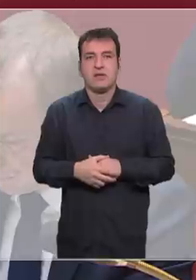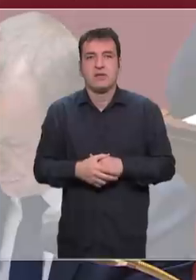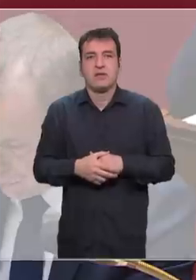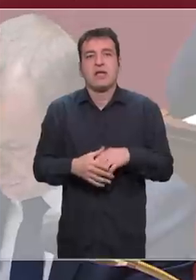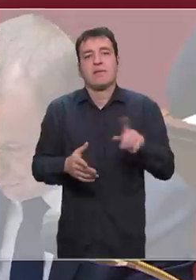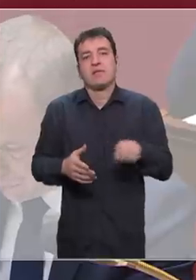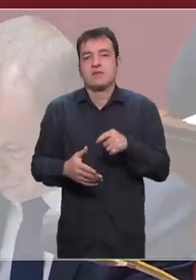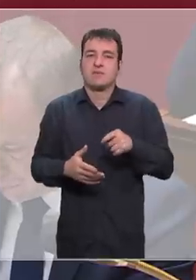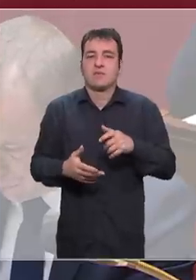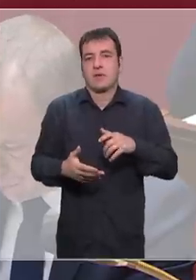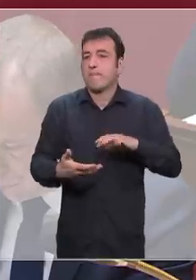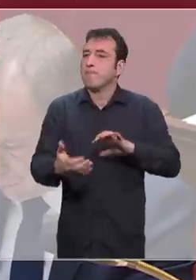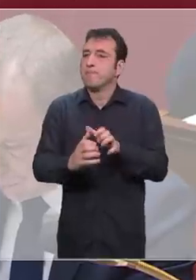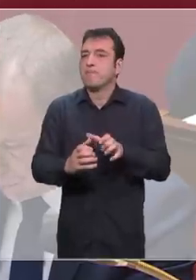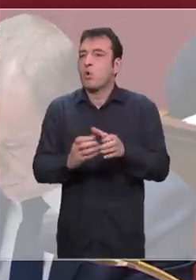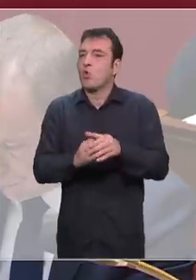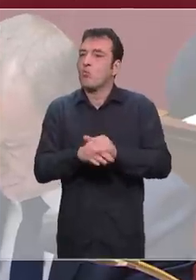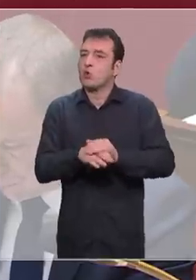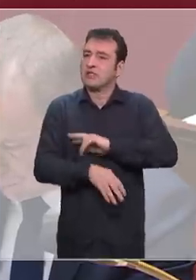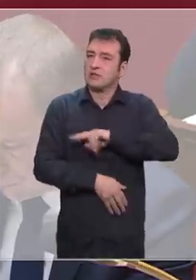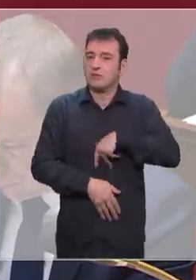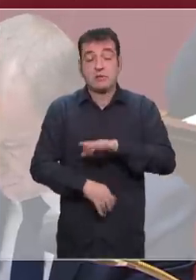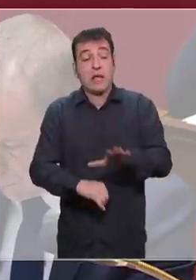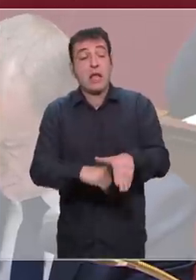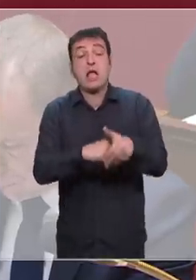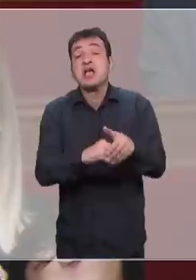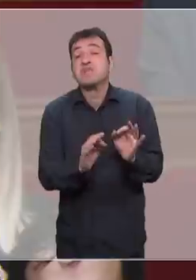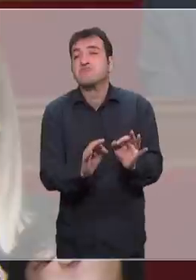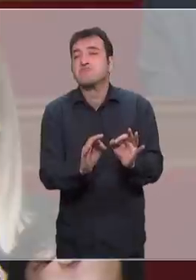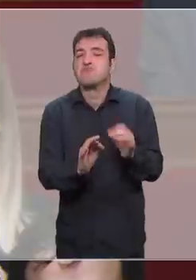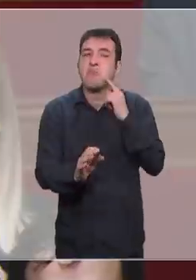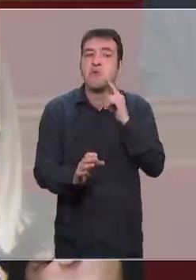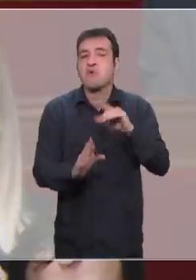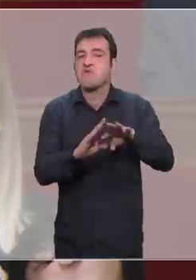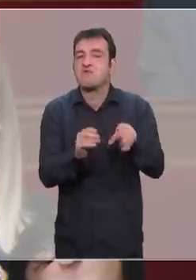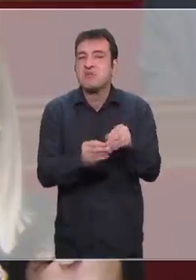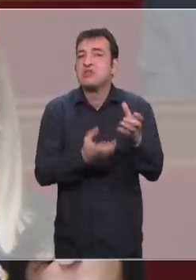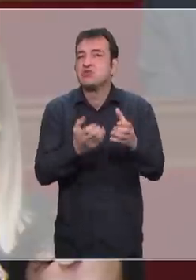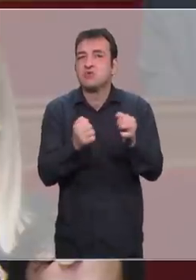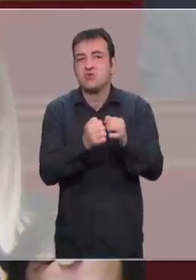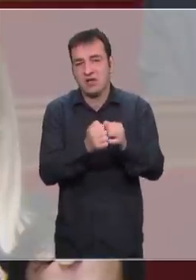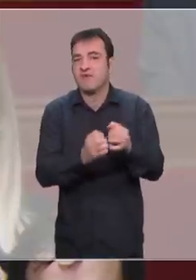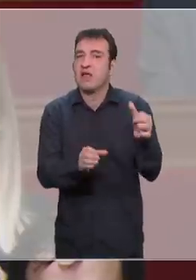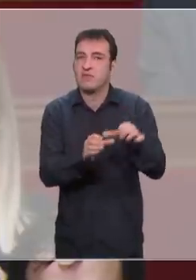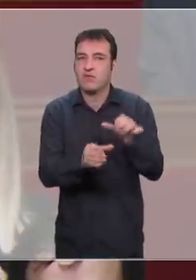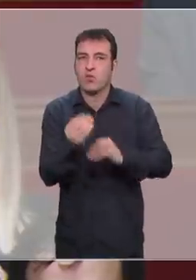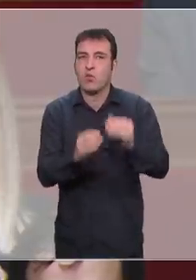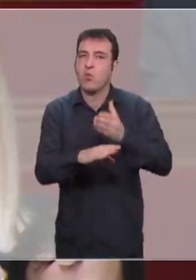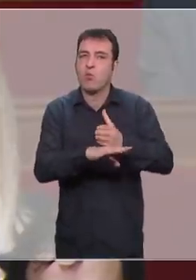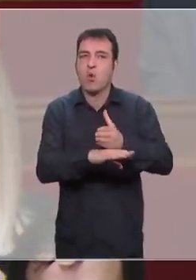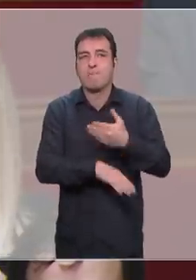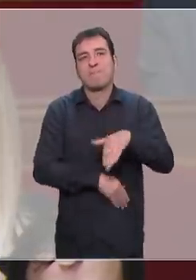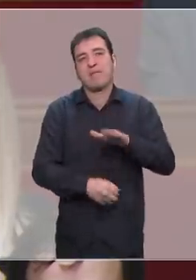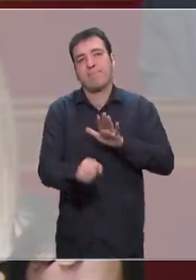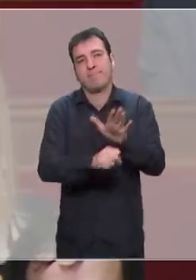vous avez enfin accordé une aide modeste aux familles qui se chauffent au fioul et au bois, mais c'est encore insuffisant. Les Français payent le prix